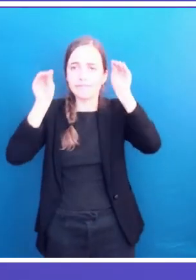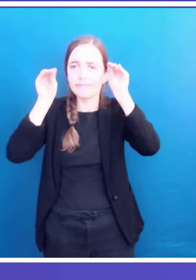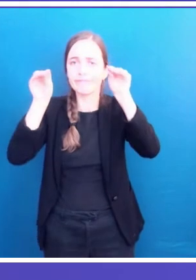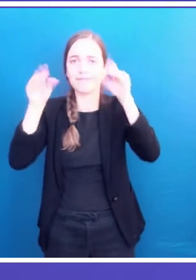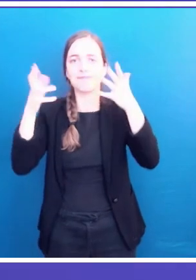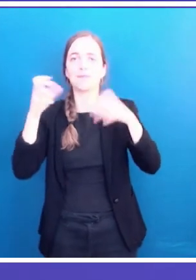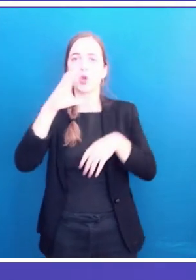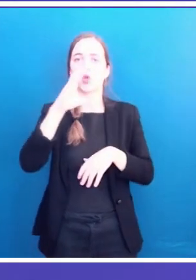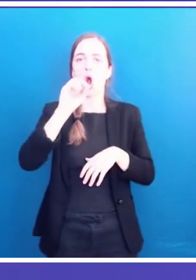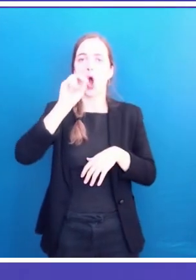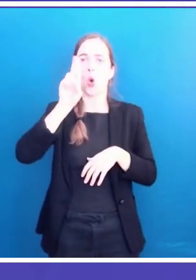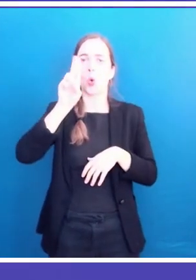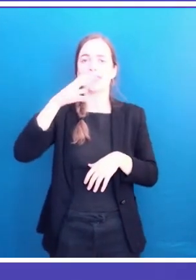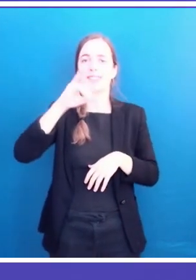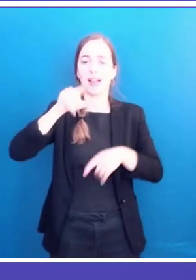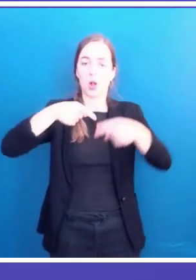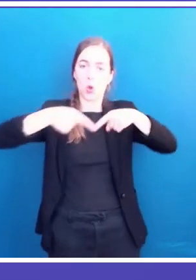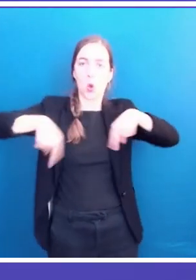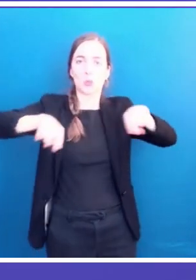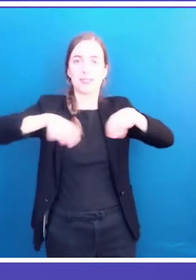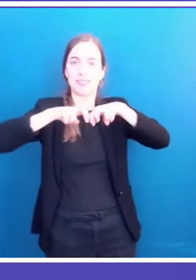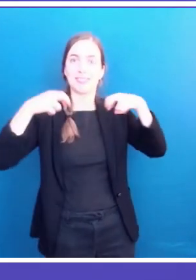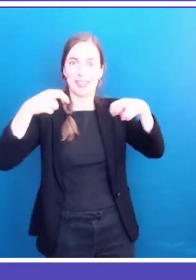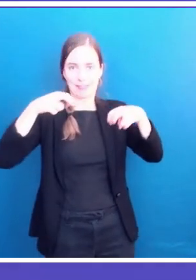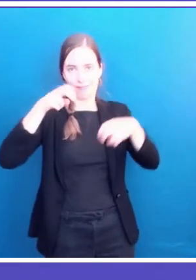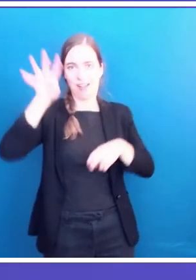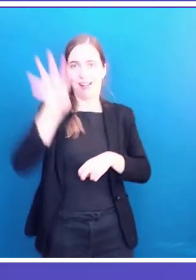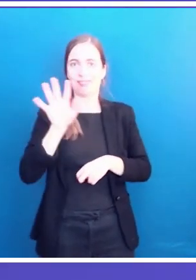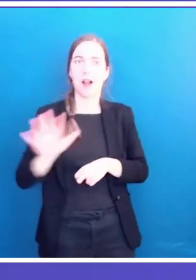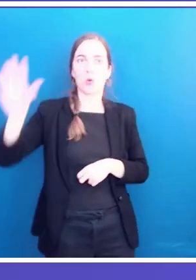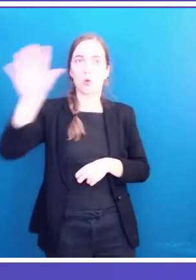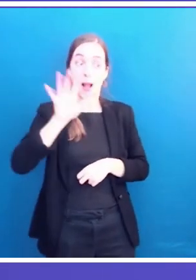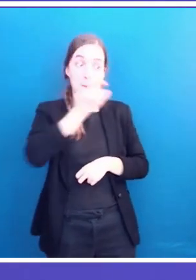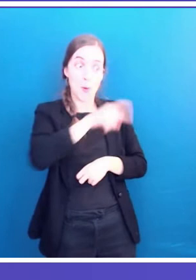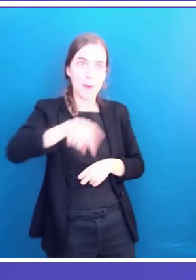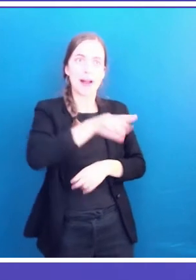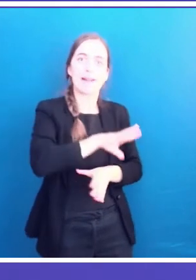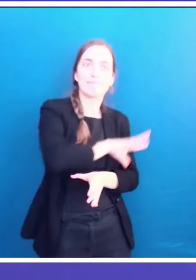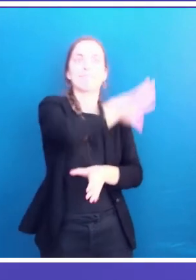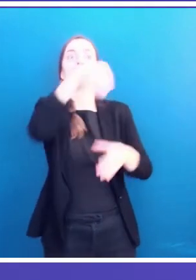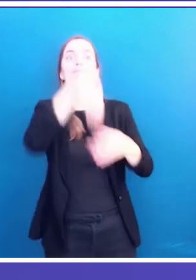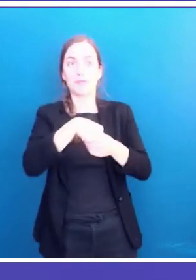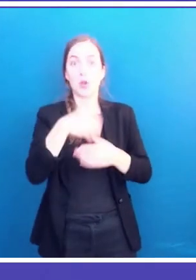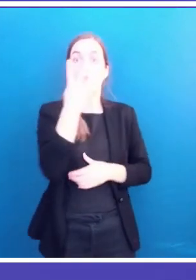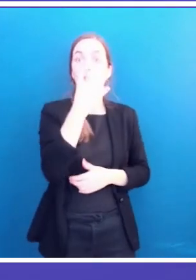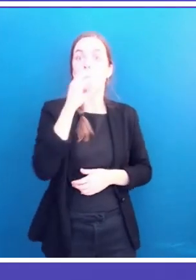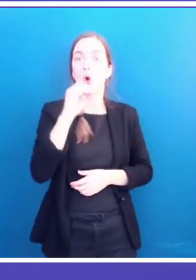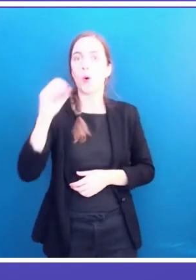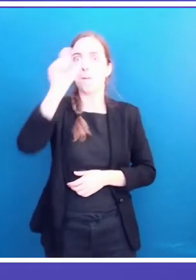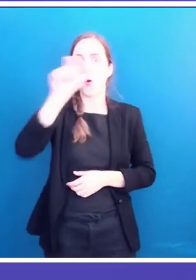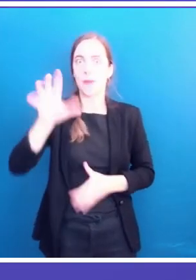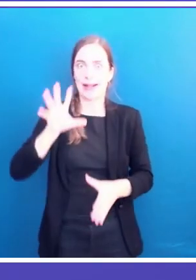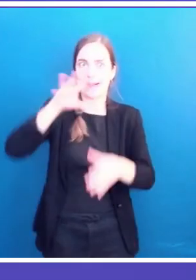مع المجلس الوطني للمرأة في كاتالونيا، وهي المنظمة المعنية بالمشاركة، ولدينا أكثر من